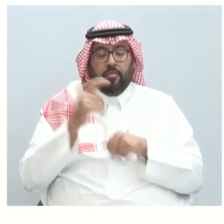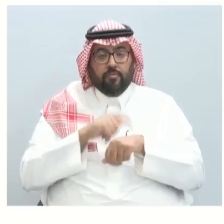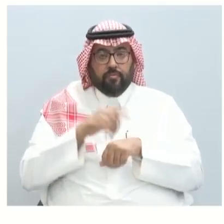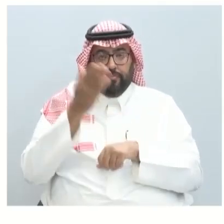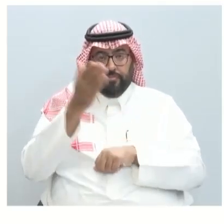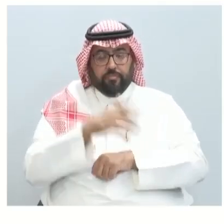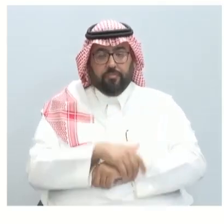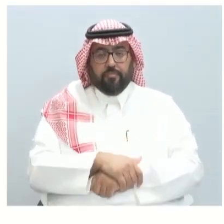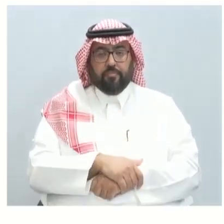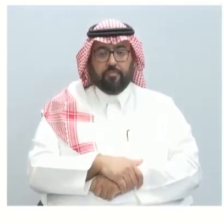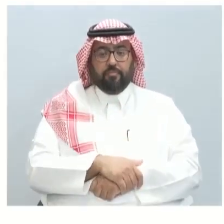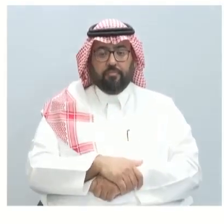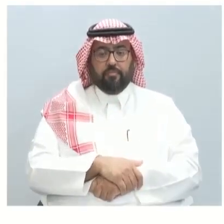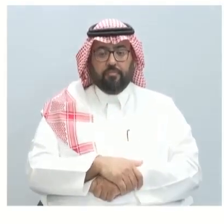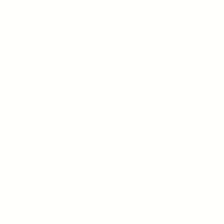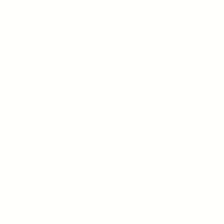مبدعين